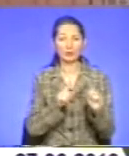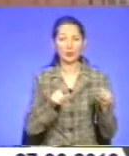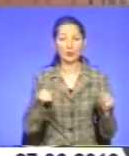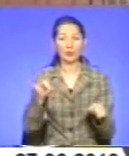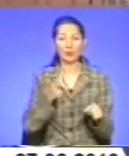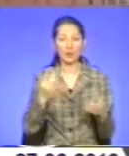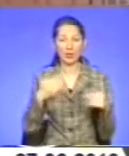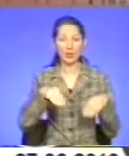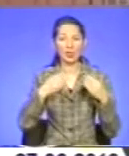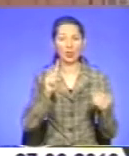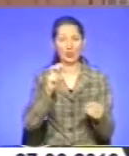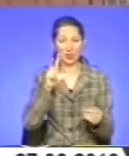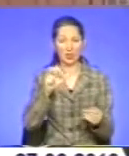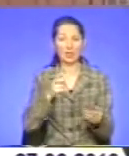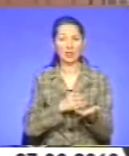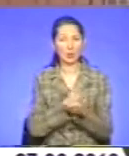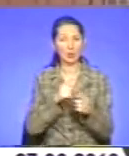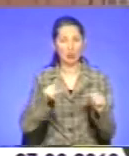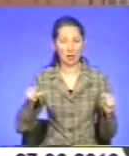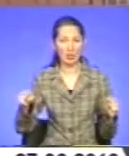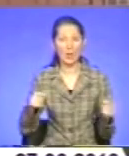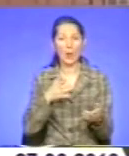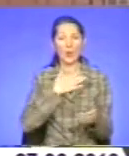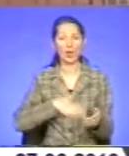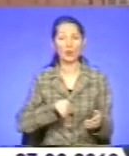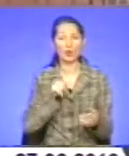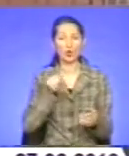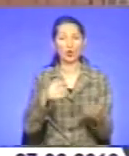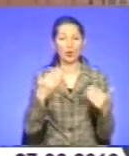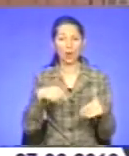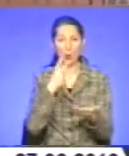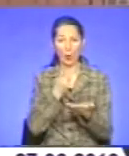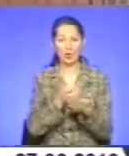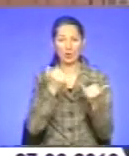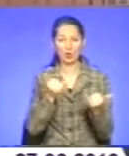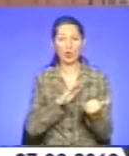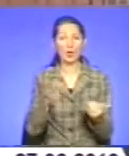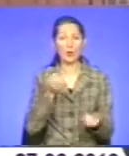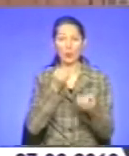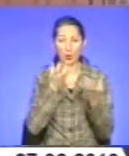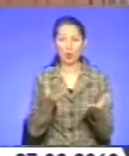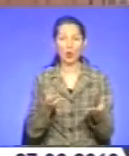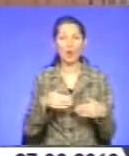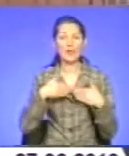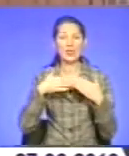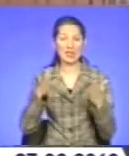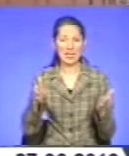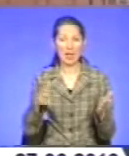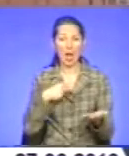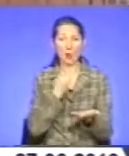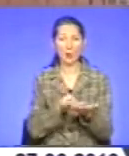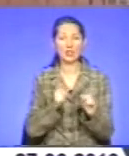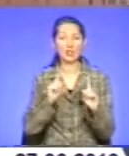треба до 200, 300 і так далі. І приємно, що тут ми побачили сьогодні не просто відкриття, ми побачили вже